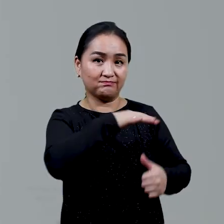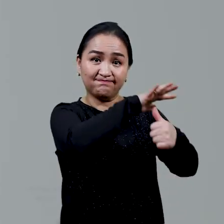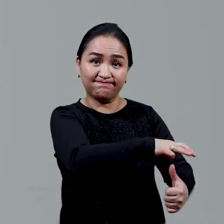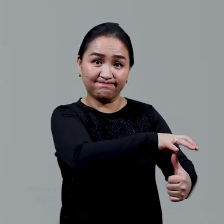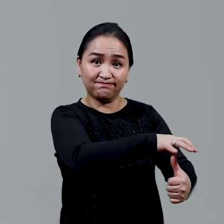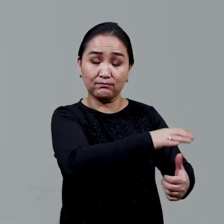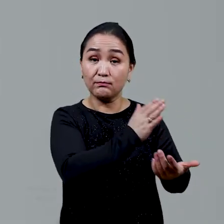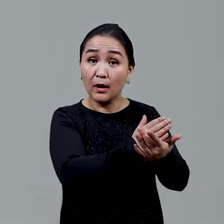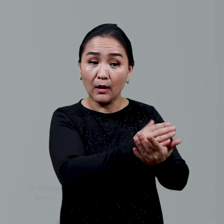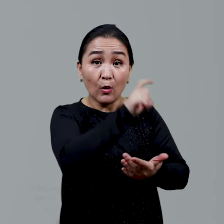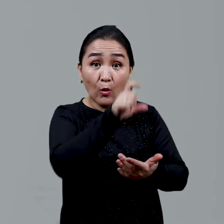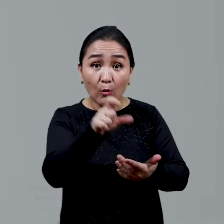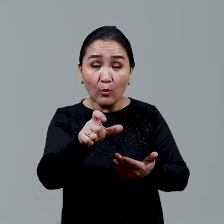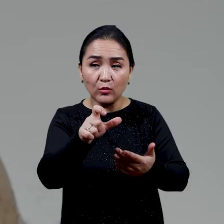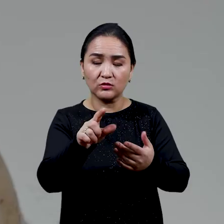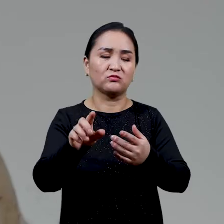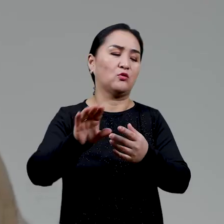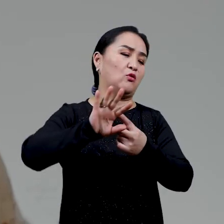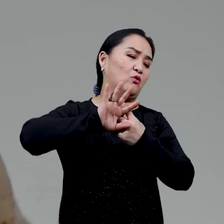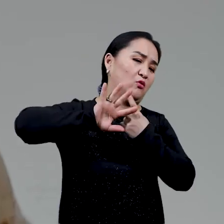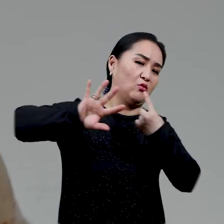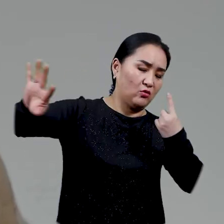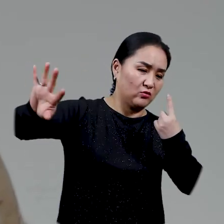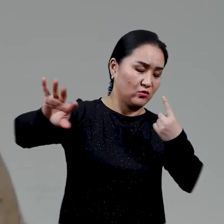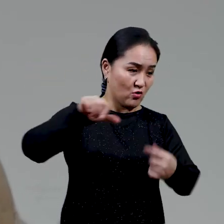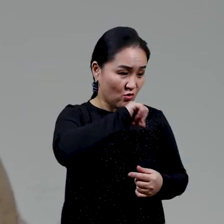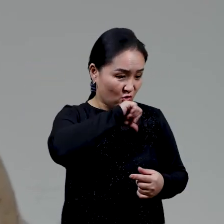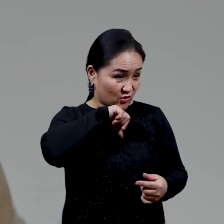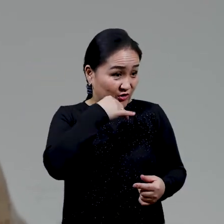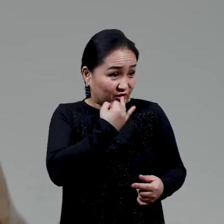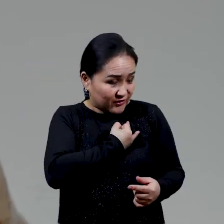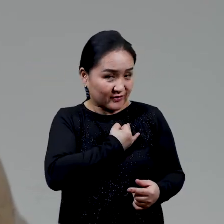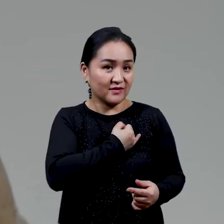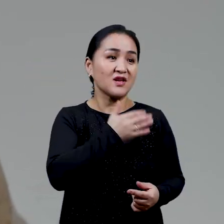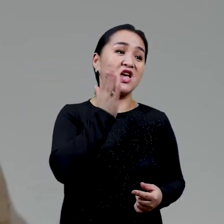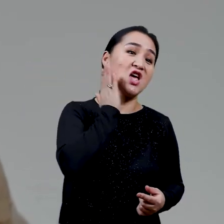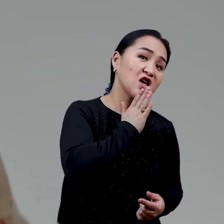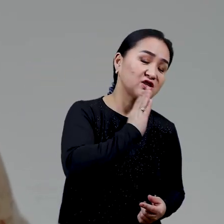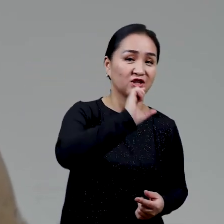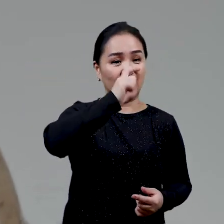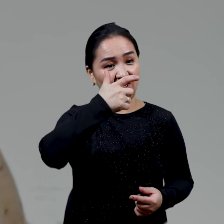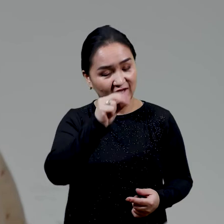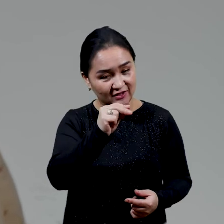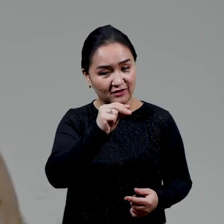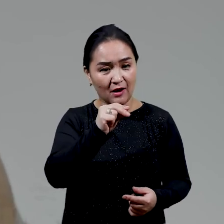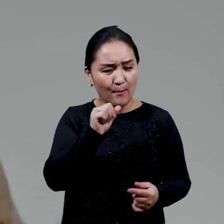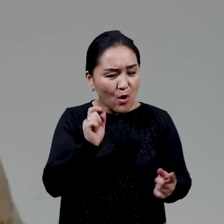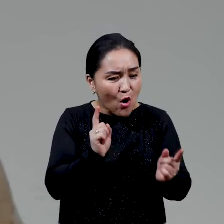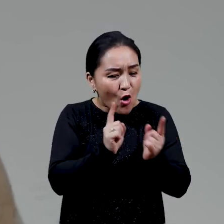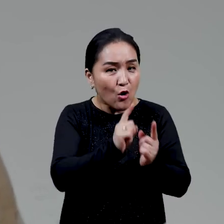зөвхөн чи өөрөө итгэдэг те ээжтэй ихчтэй хамгийн ойр байдаг хүндээ хамгийн төрүүлж